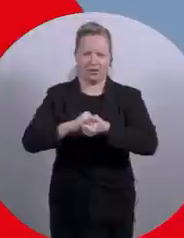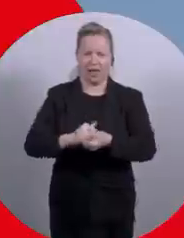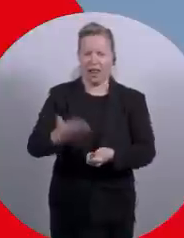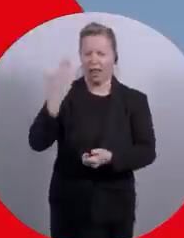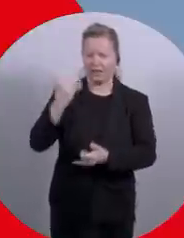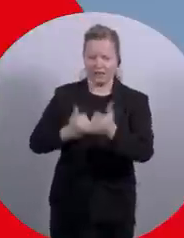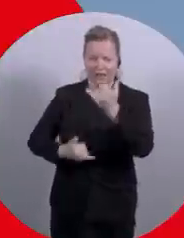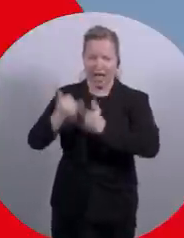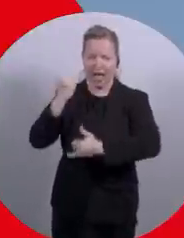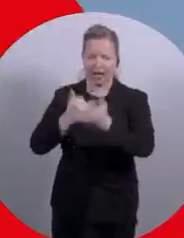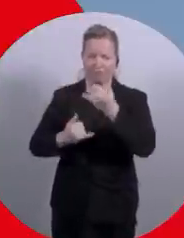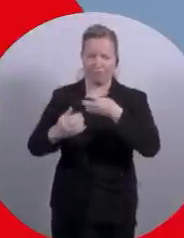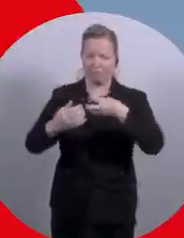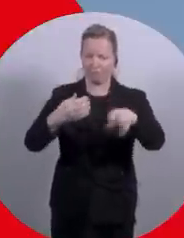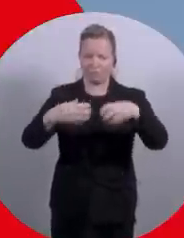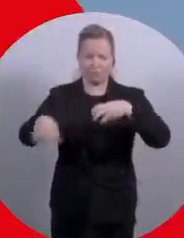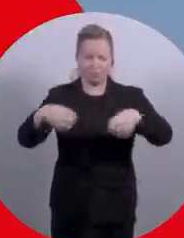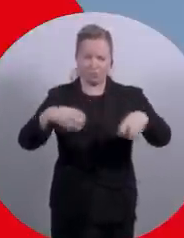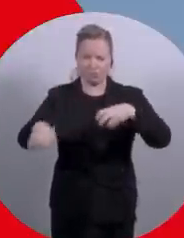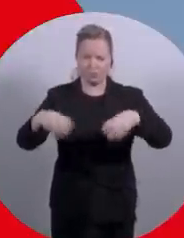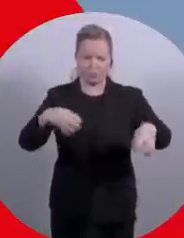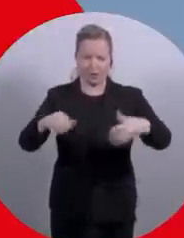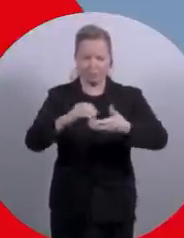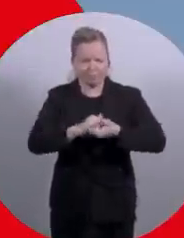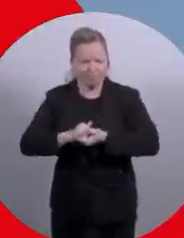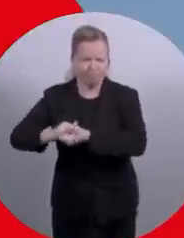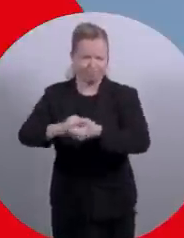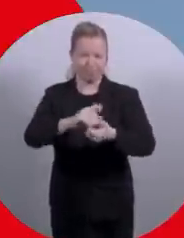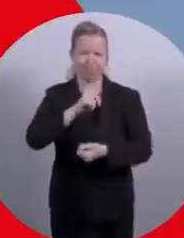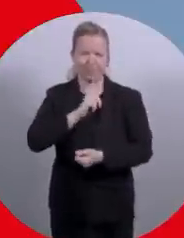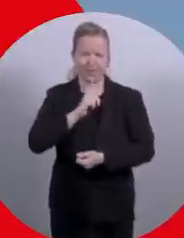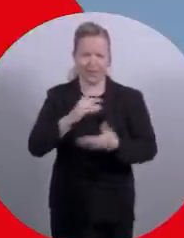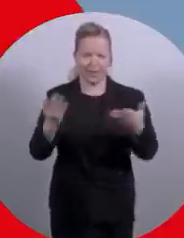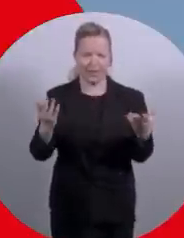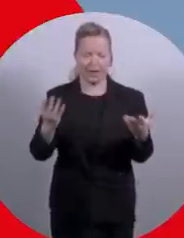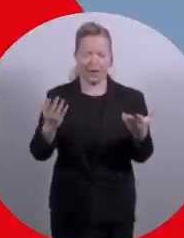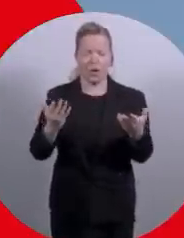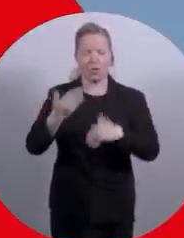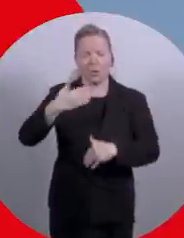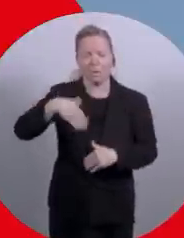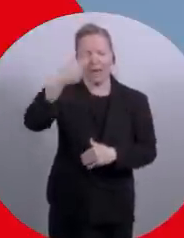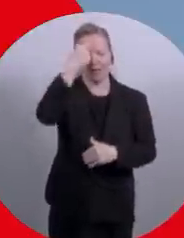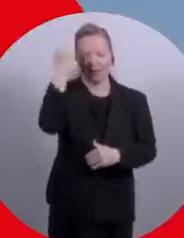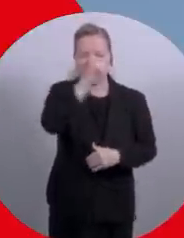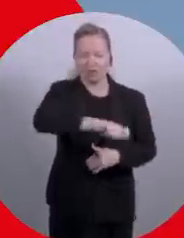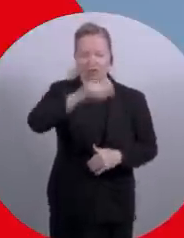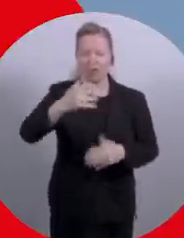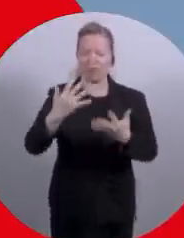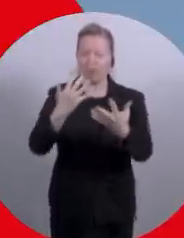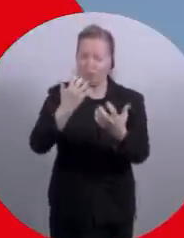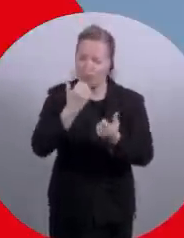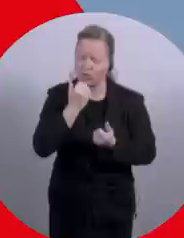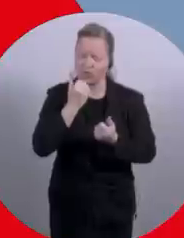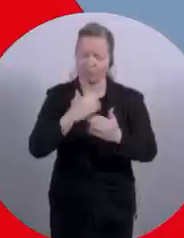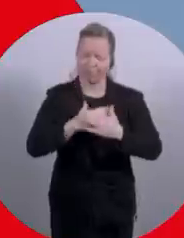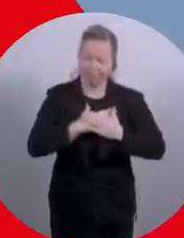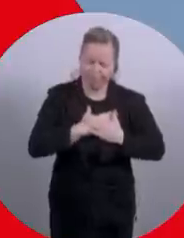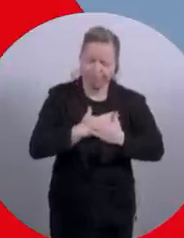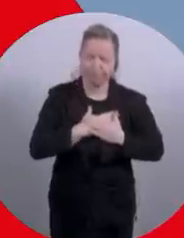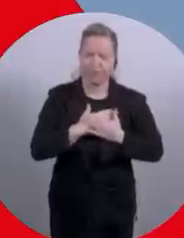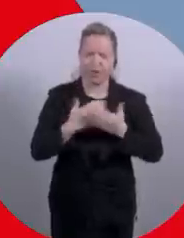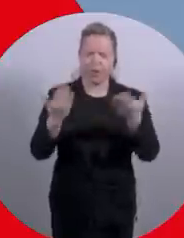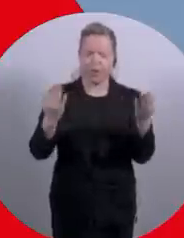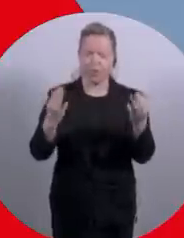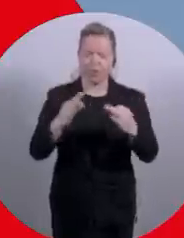letzten Jahren und wir wissen noch dass die meisten Menschen sich einfach für sich für ihre